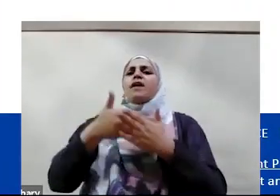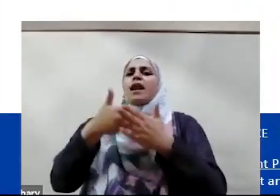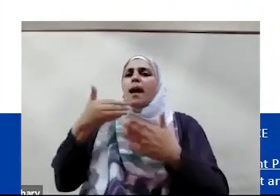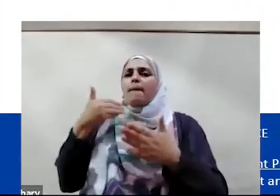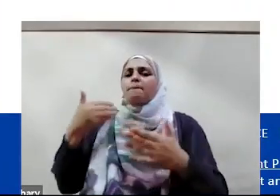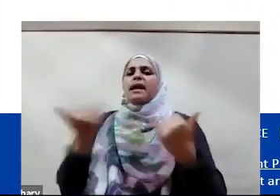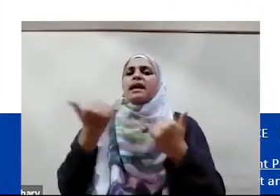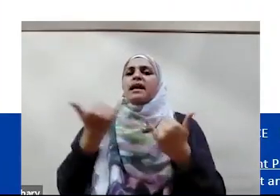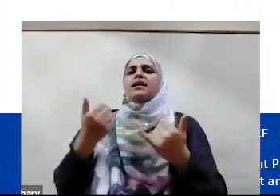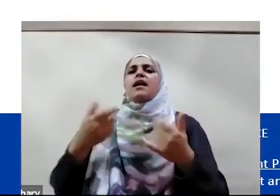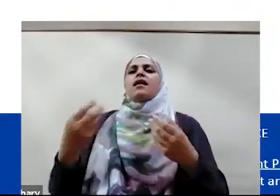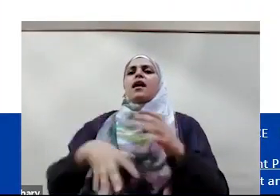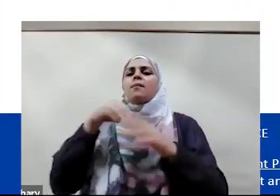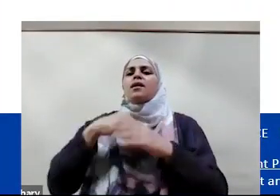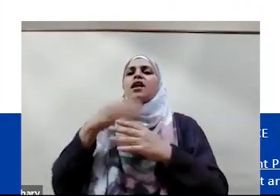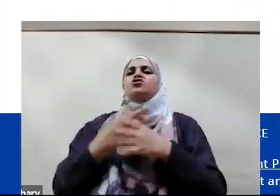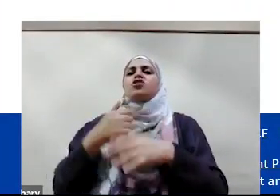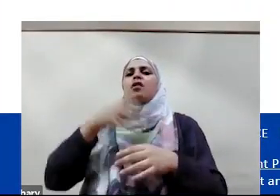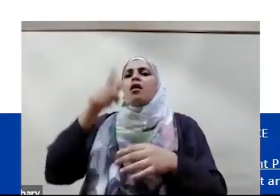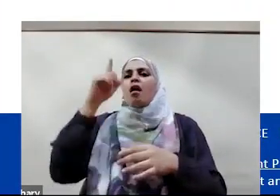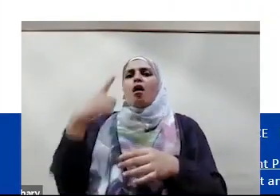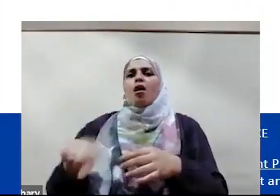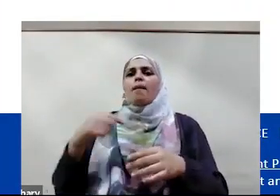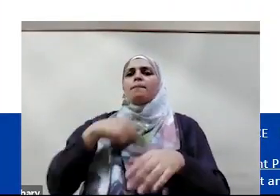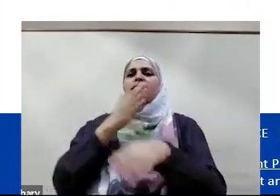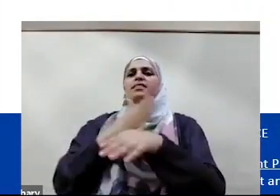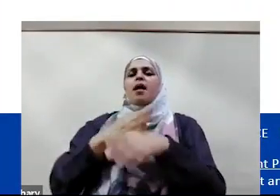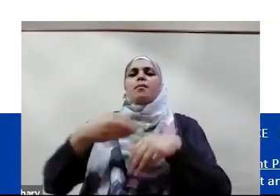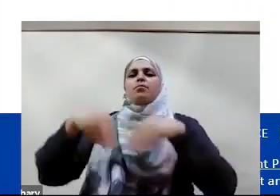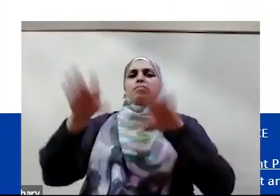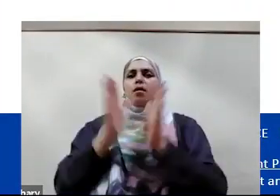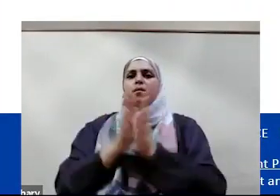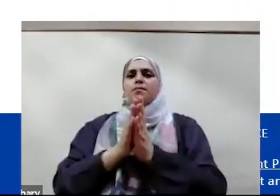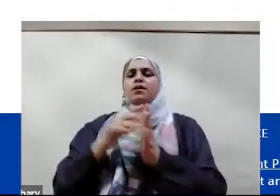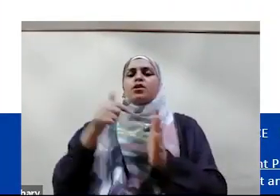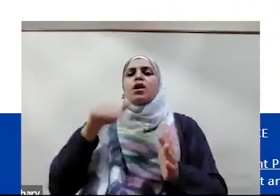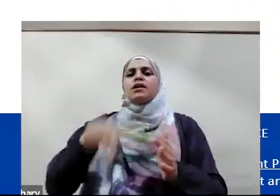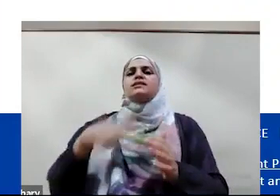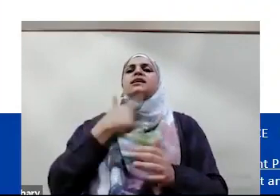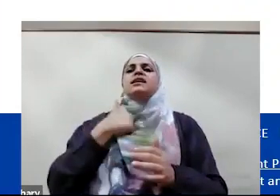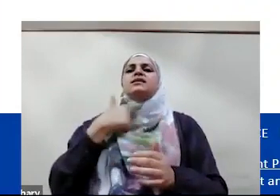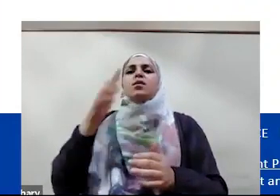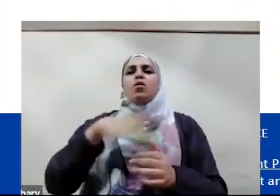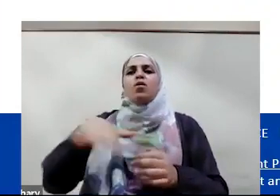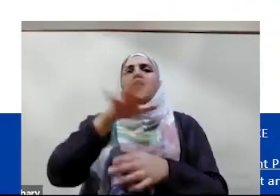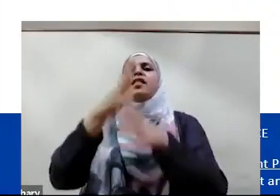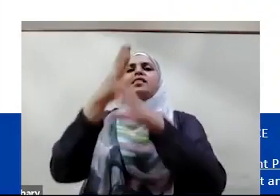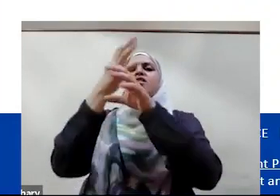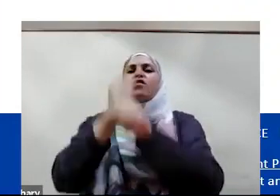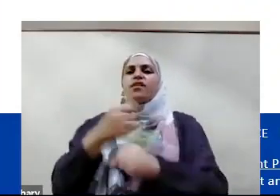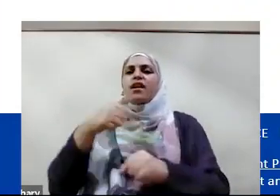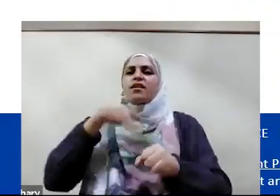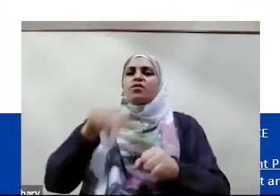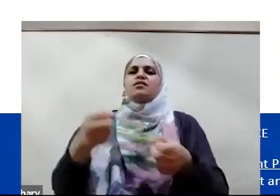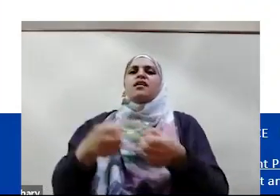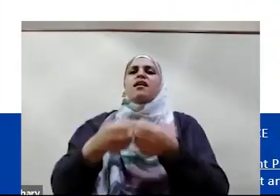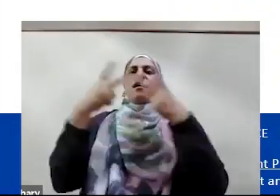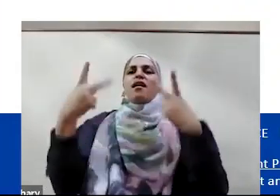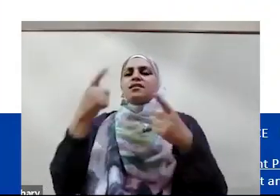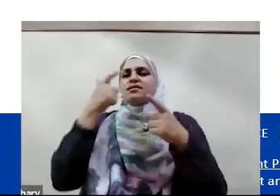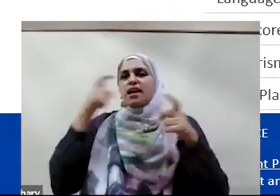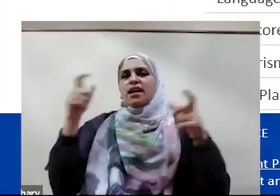حرام ان التعب ده يروح. بنتمنى دايما ليكم التوفيق. احنا كده خلصنا الندوة